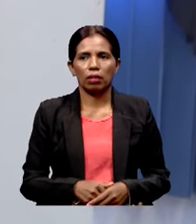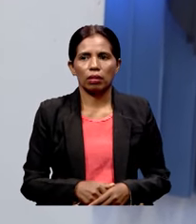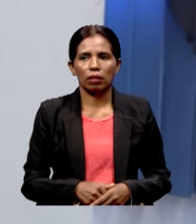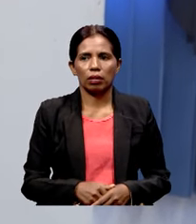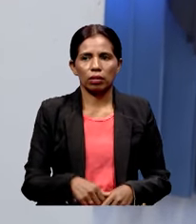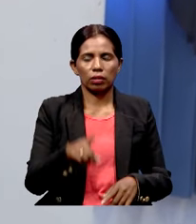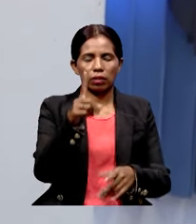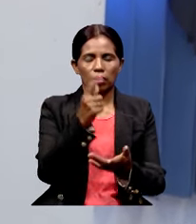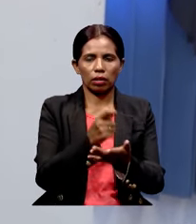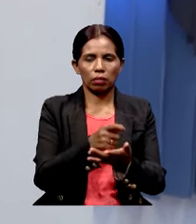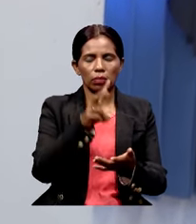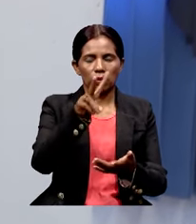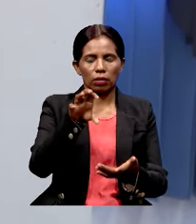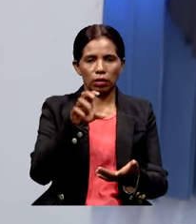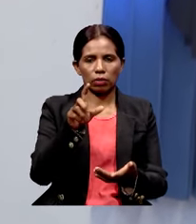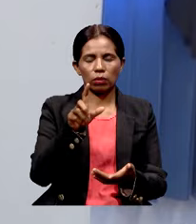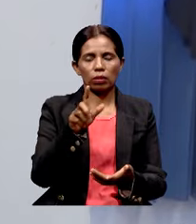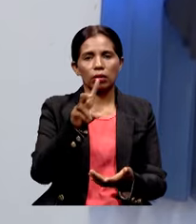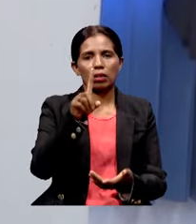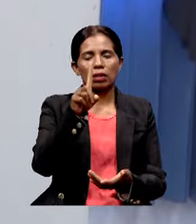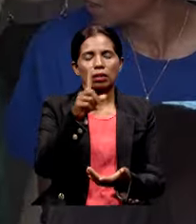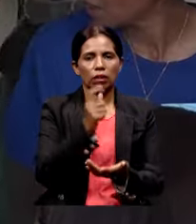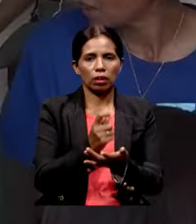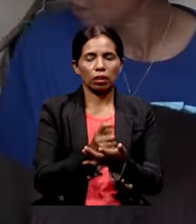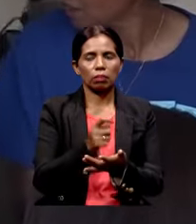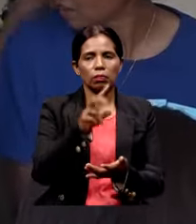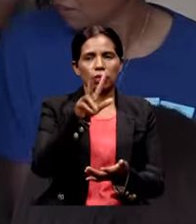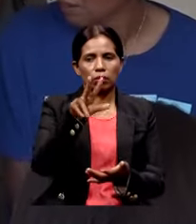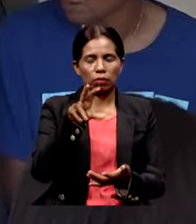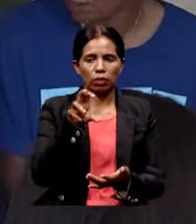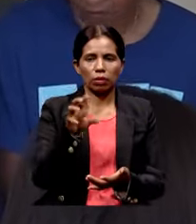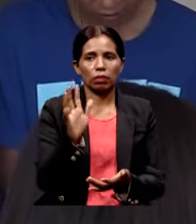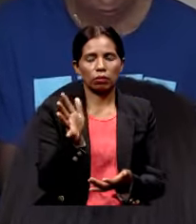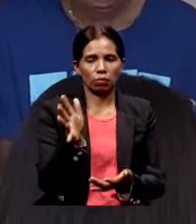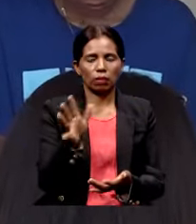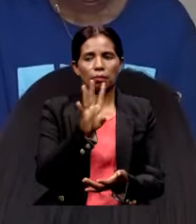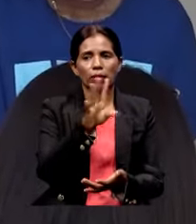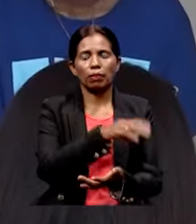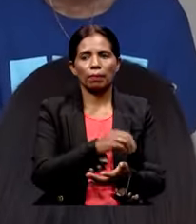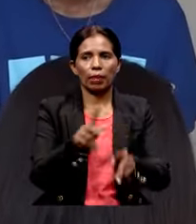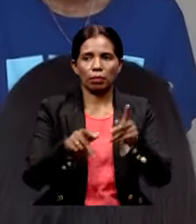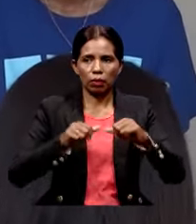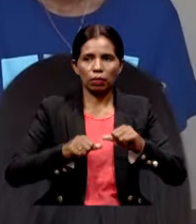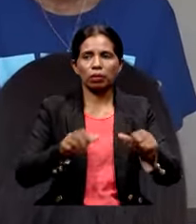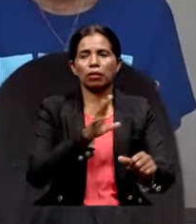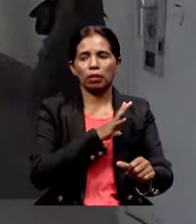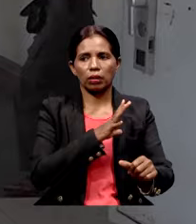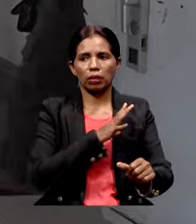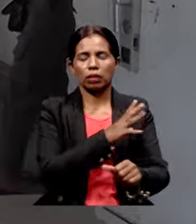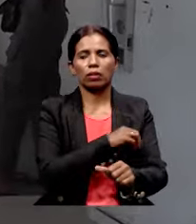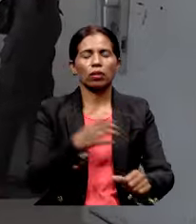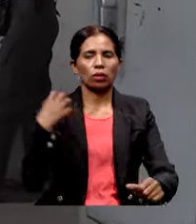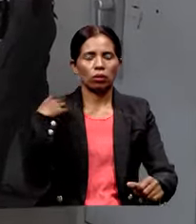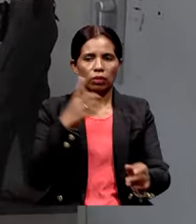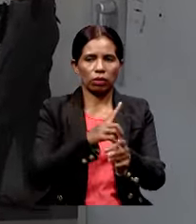huni datu sua ruan ulu resin hati ela sistema ni lara. Observasi un GM ini hatudu, si dadang sira kontinua heng ia visio di resam